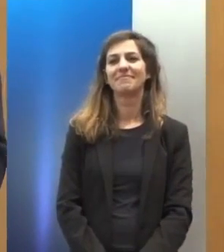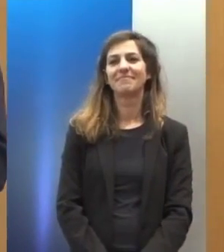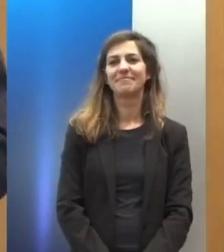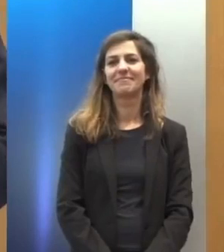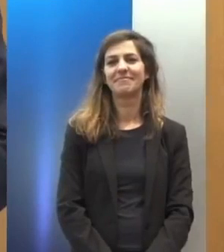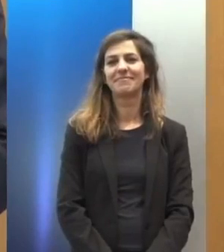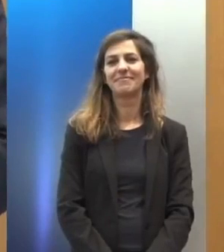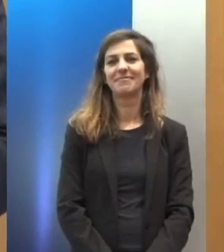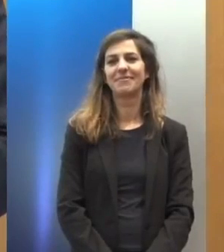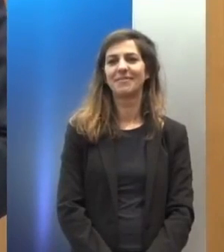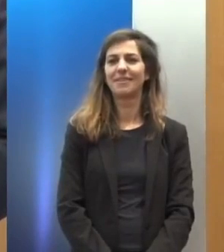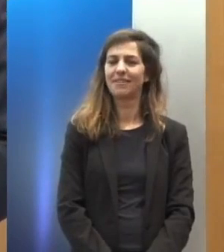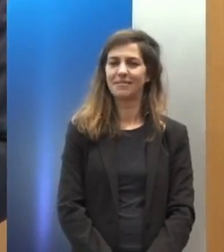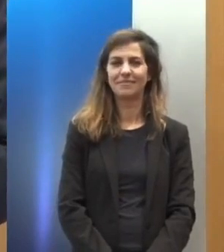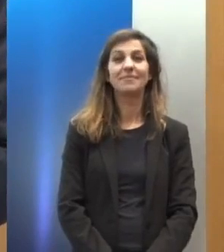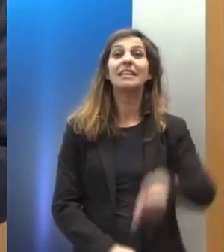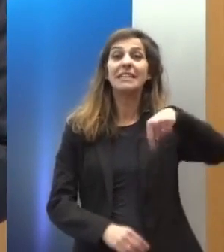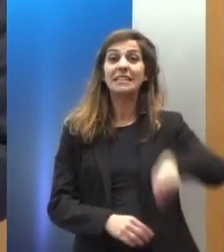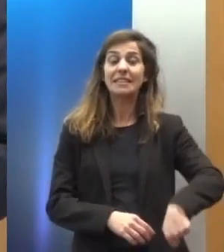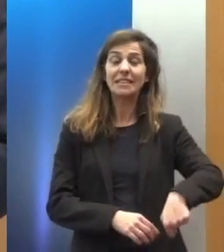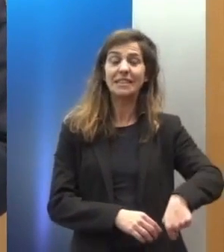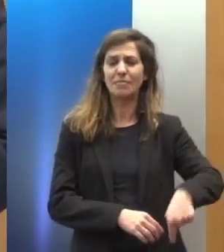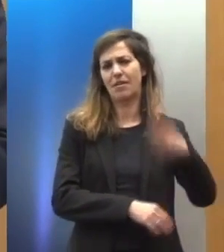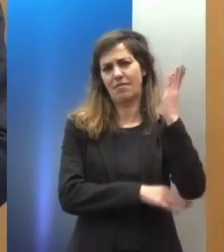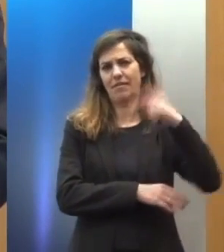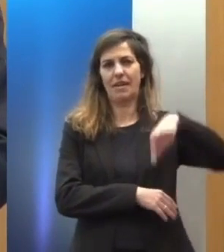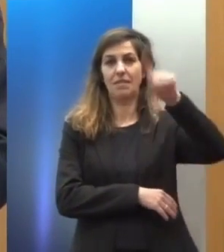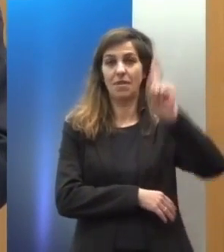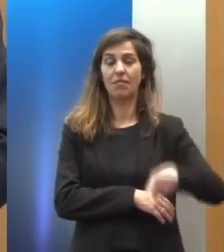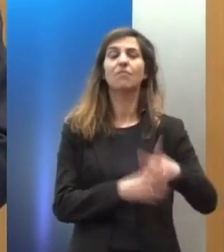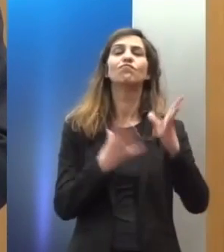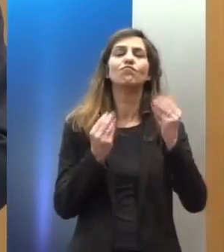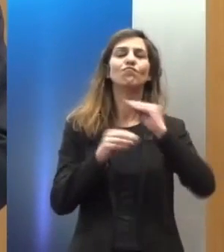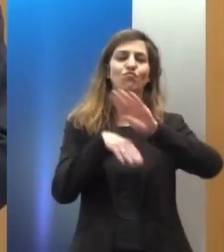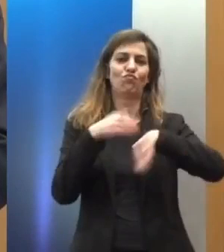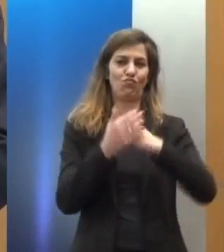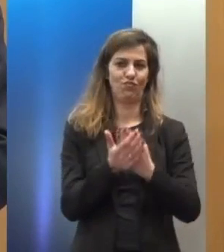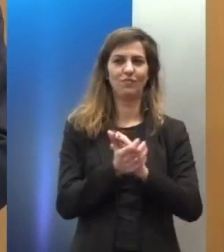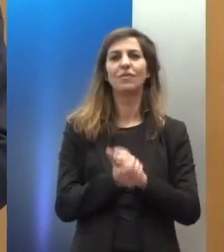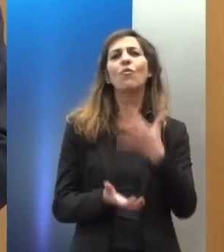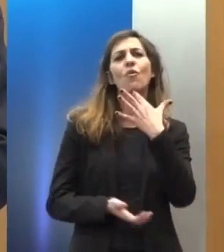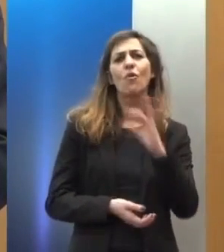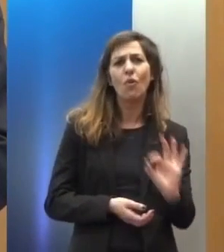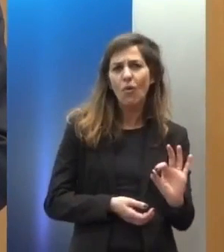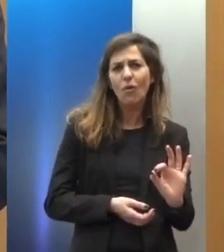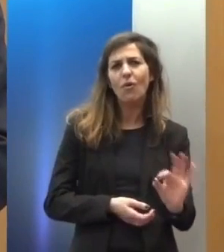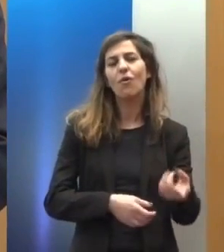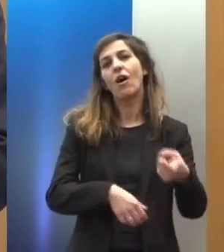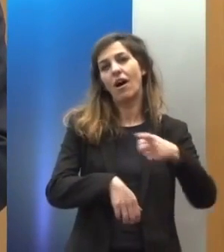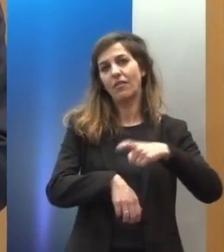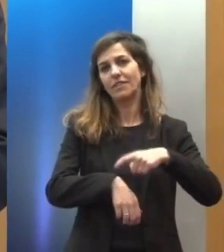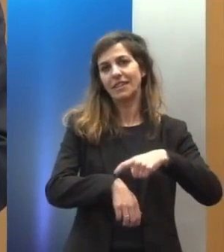Η αποψινή ημερίδα παρουσιάζει ιδιαίτερο και εξαιρετικό ενδιαφέρον, κυρίως λόγω της σημερινής